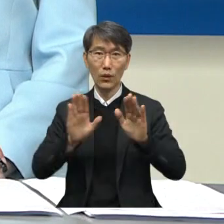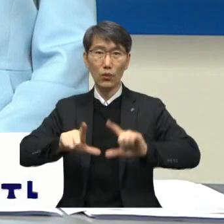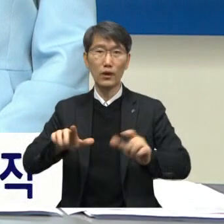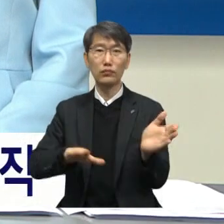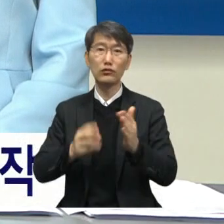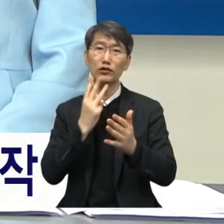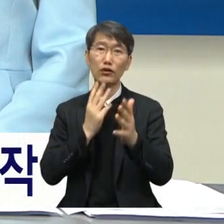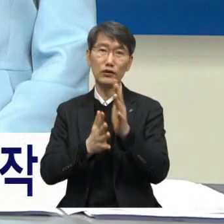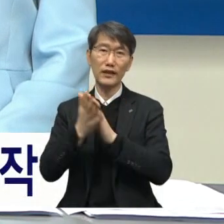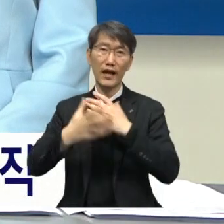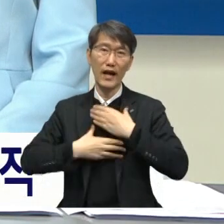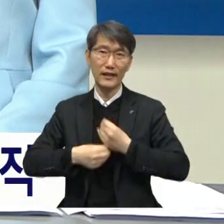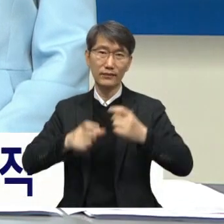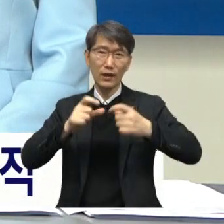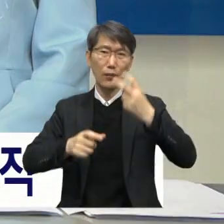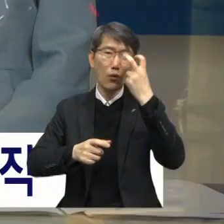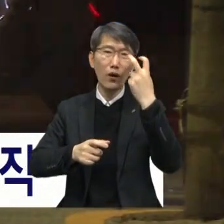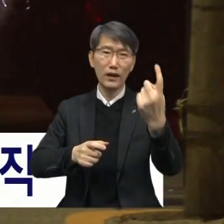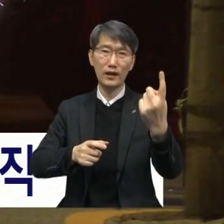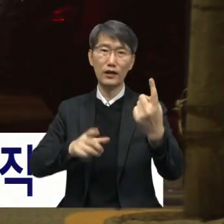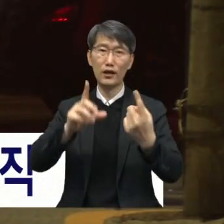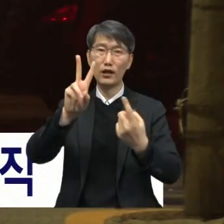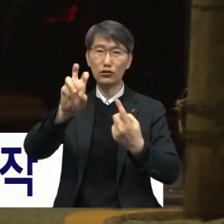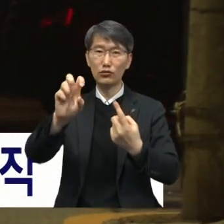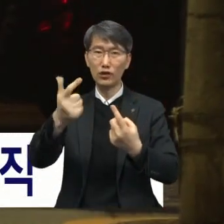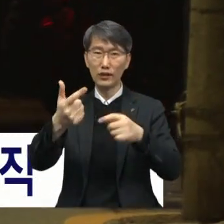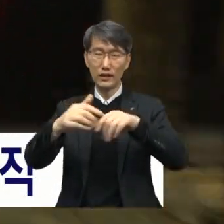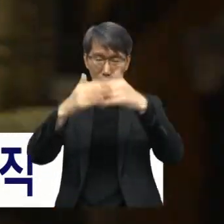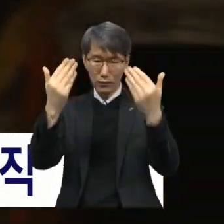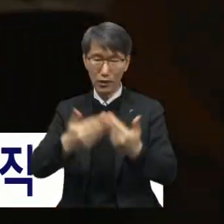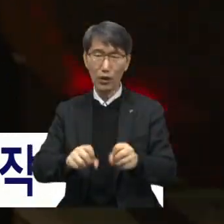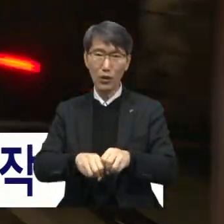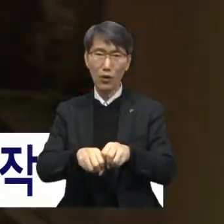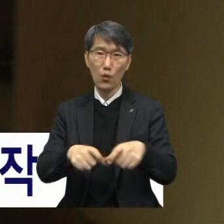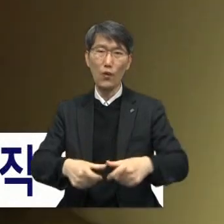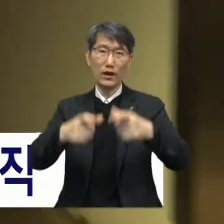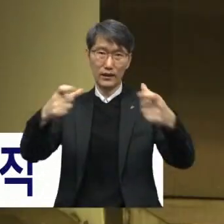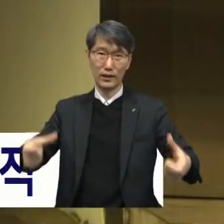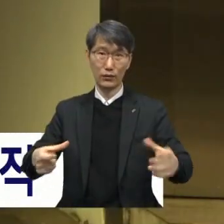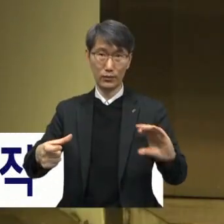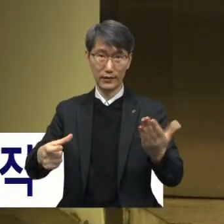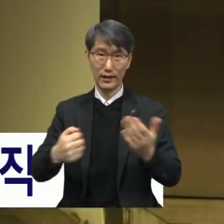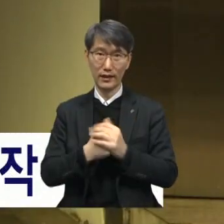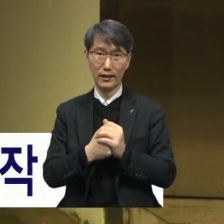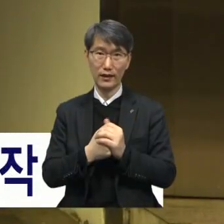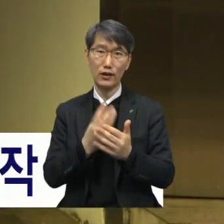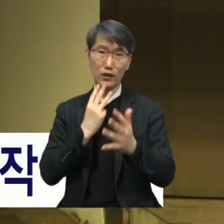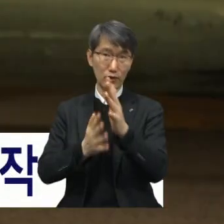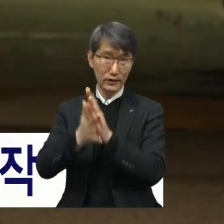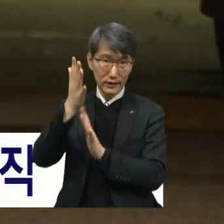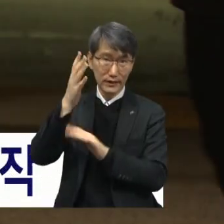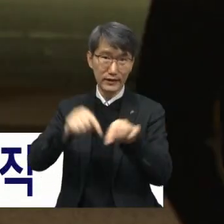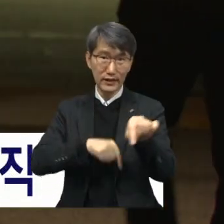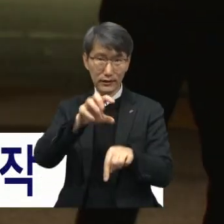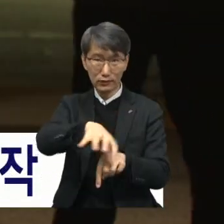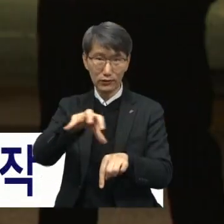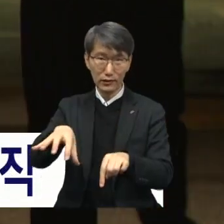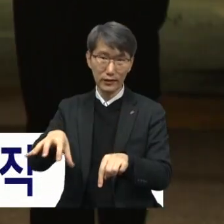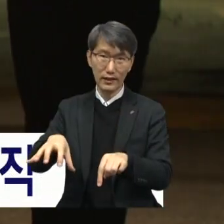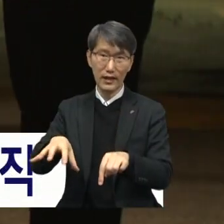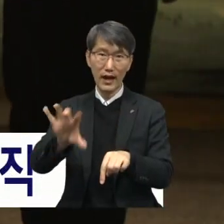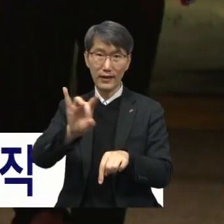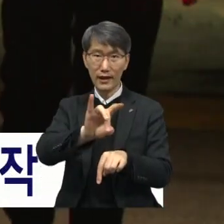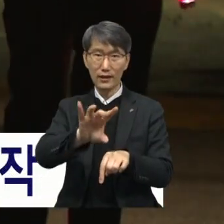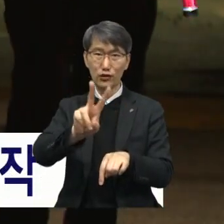올해부터 서울시 안심마을 보안관이 25개 전 자치구로 확대됩니다. 이에 서울시는 자치구별 한